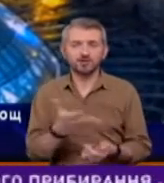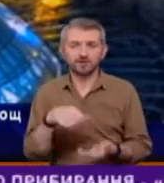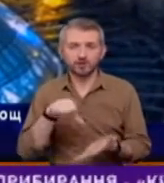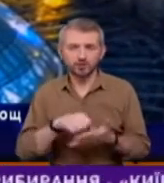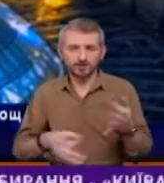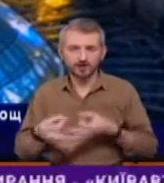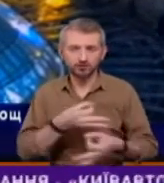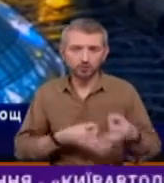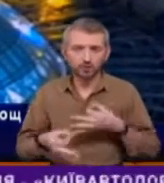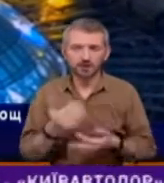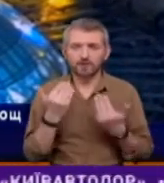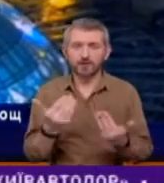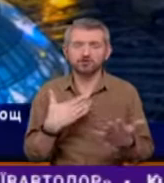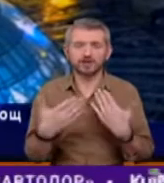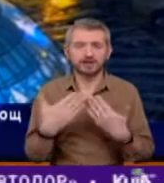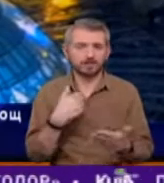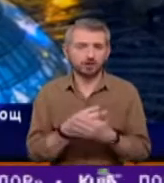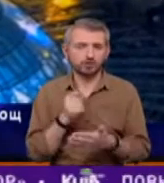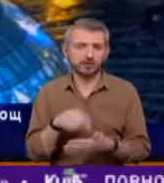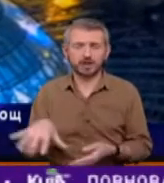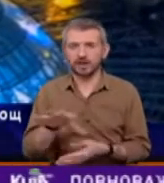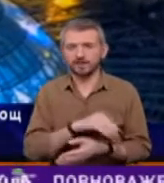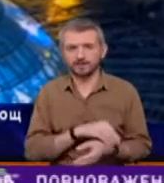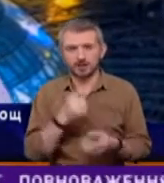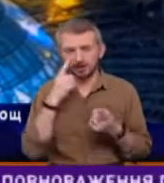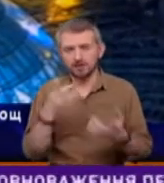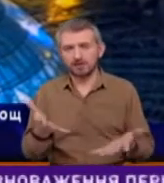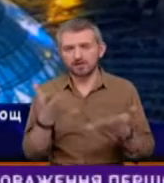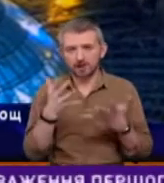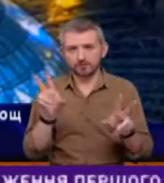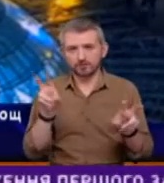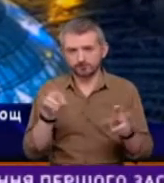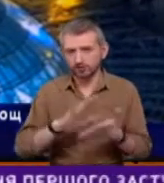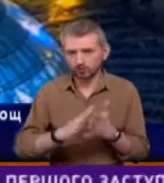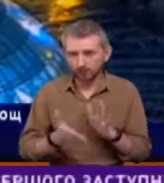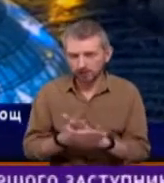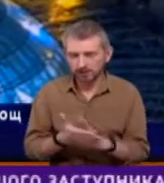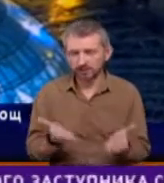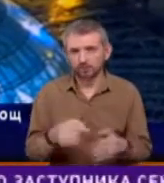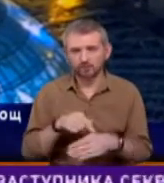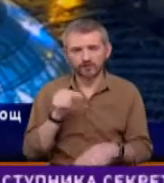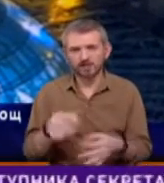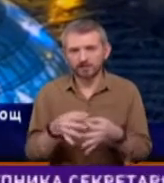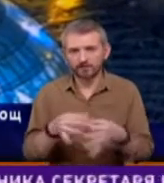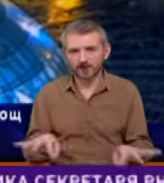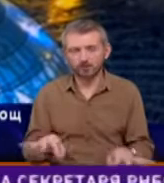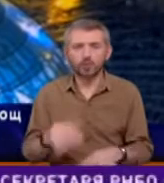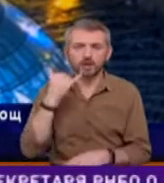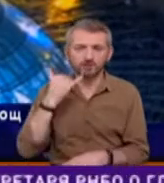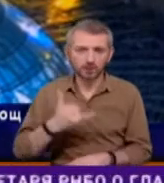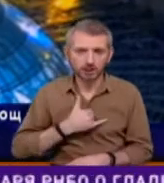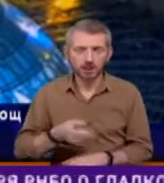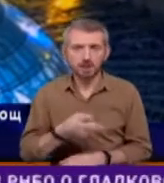участь в дискусії, ваше ставлення до цієї всієї яскравої в лапках ситуації, будь ласка, почувайтеся вільними, дзвоніть,